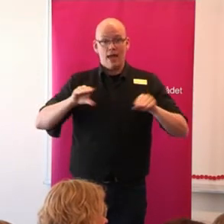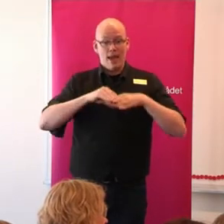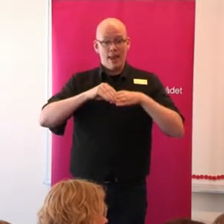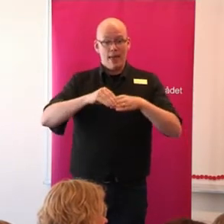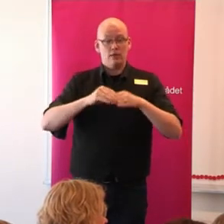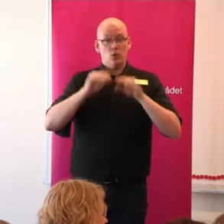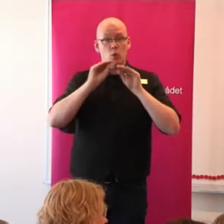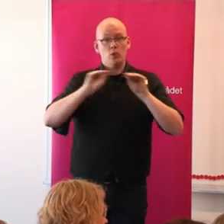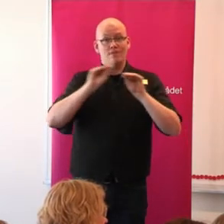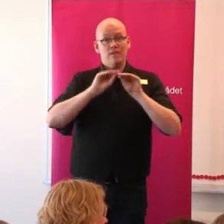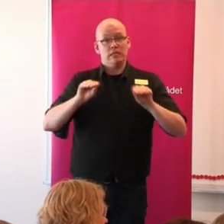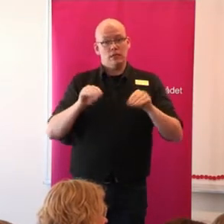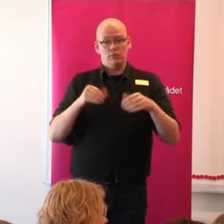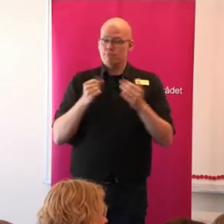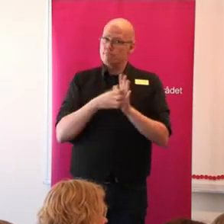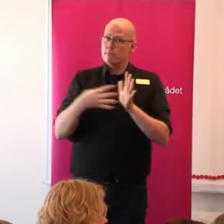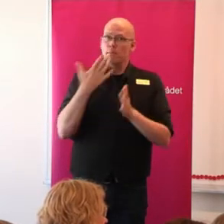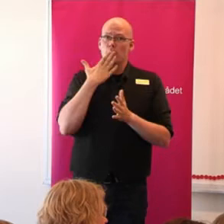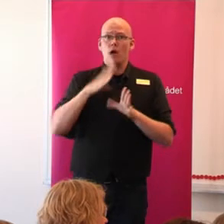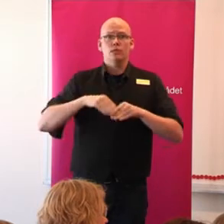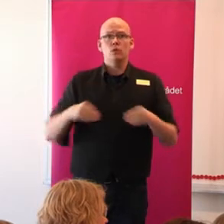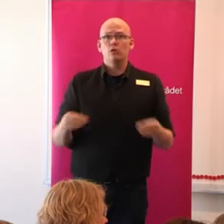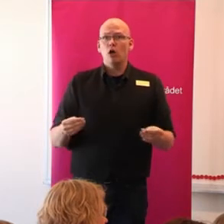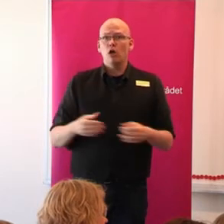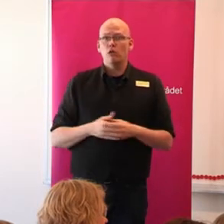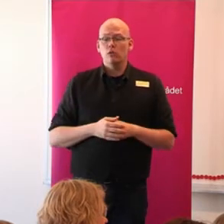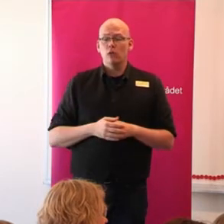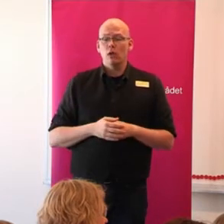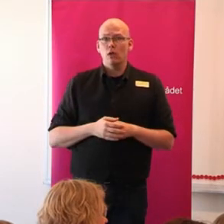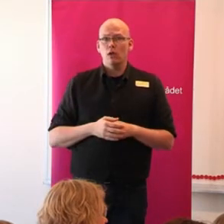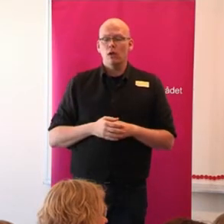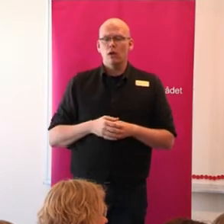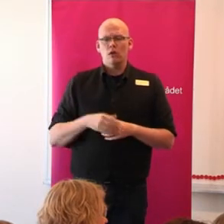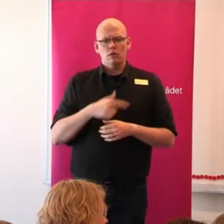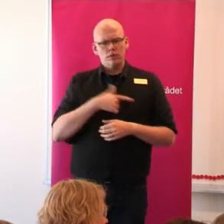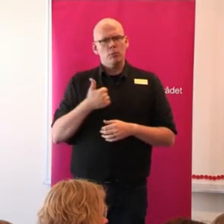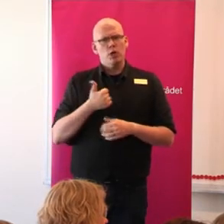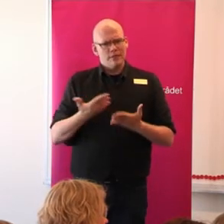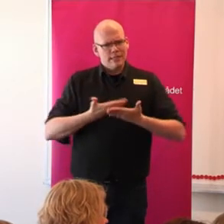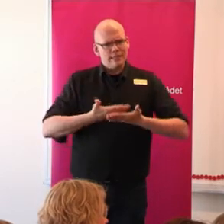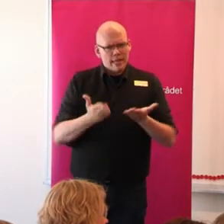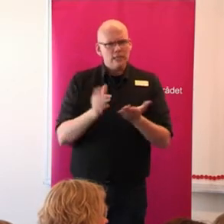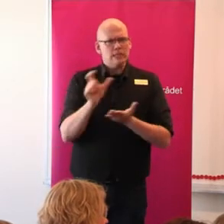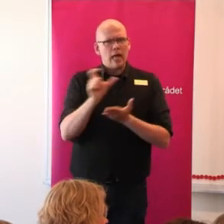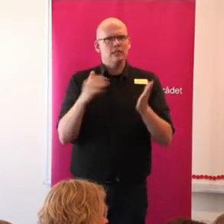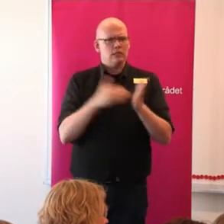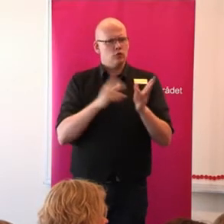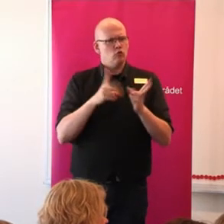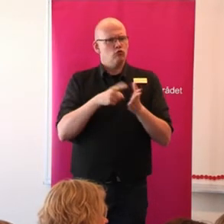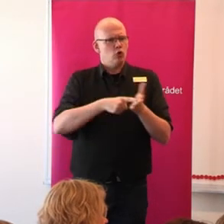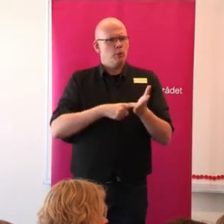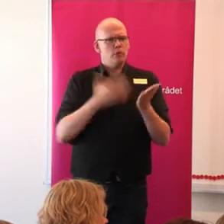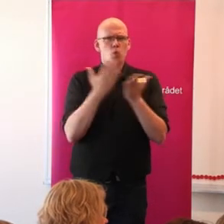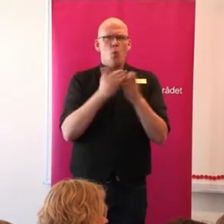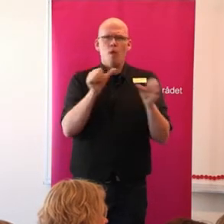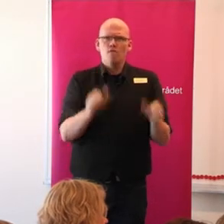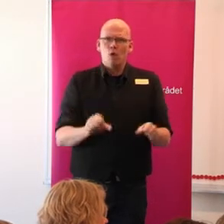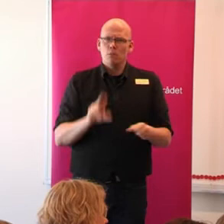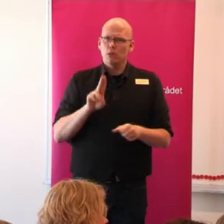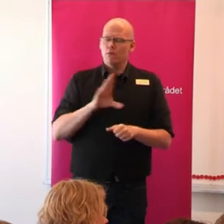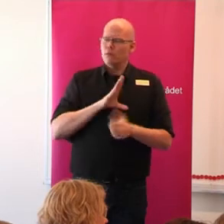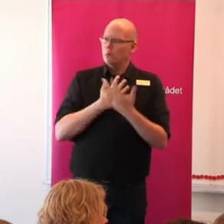resultat. Alltså, ge den här skolformen en större chans, för att det finns ungdomar som faktiskt vill vara hos oss.